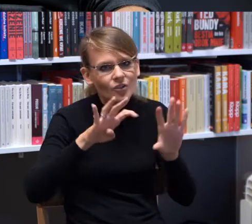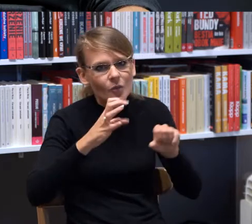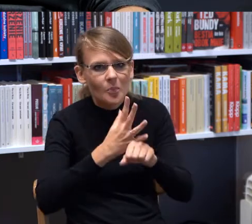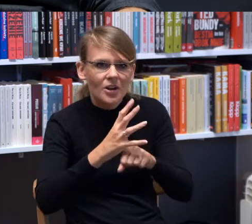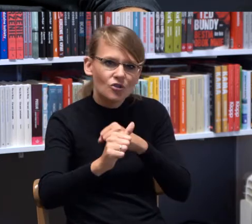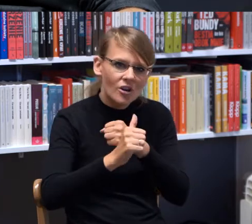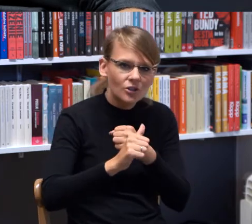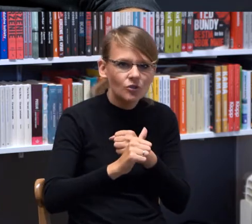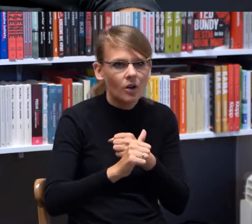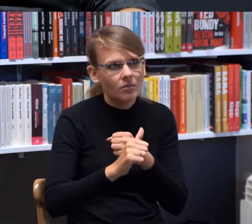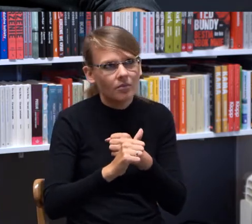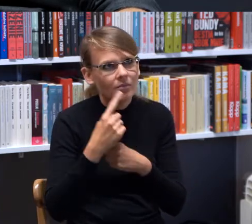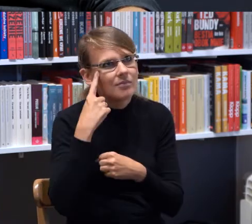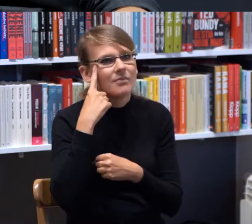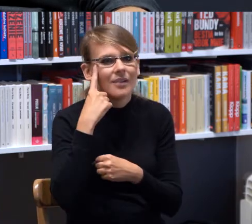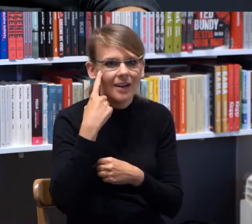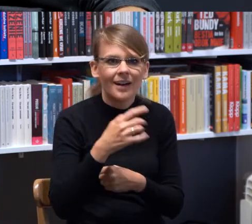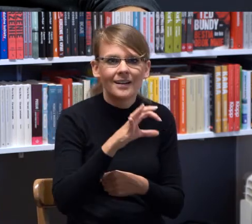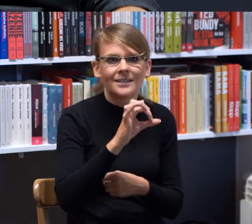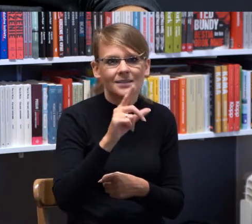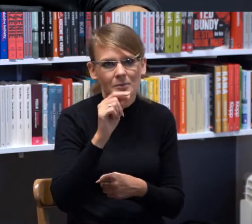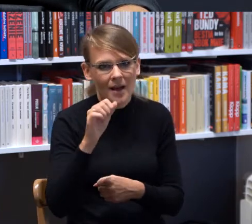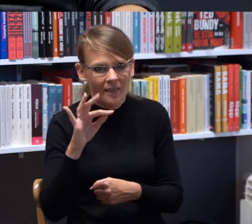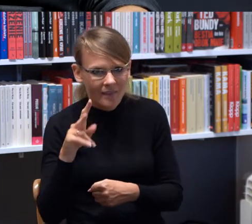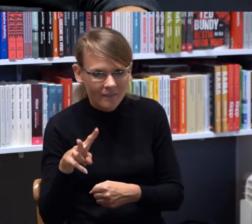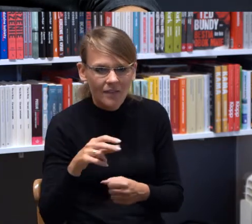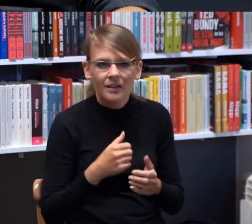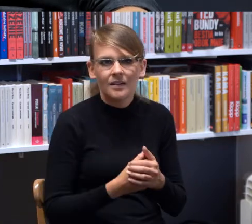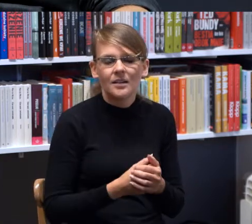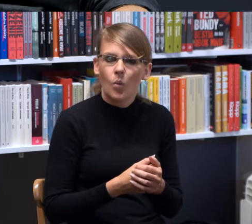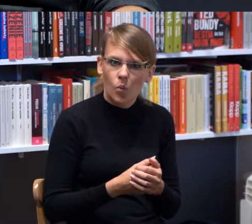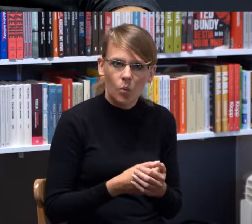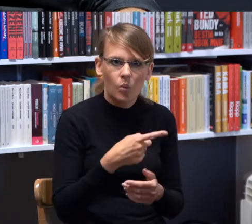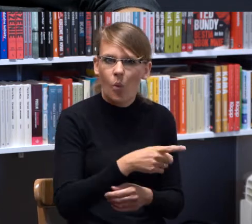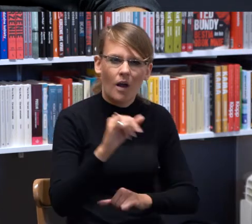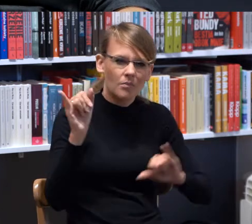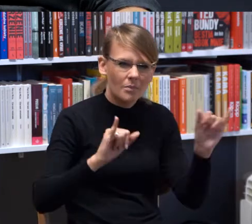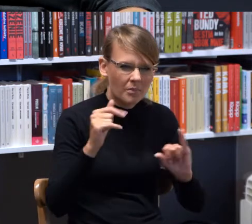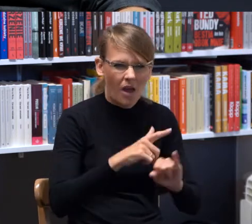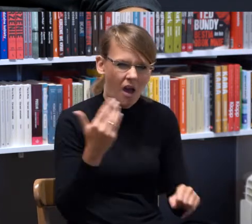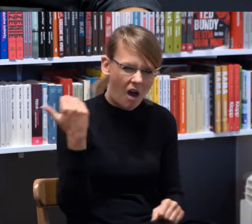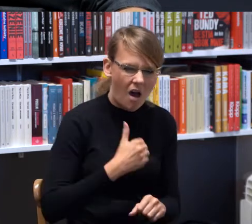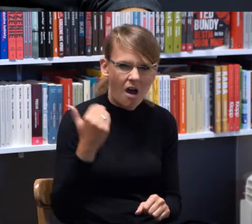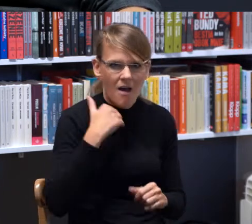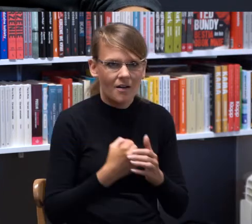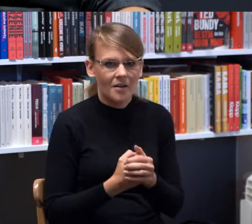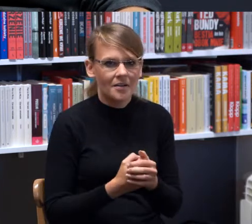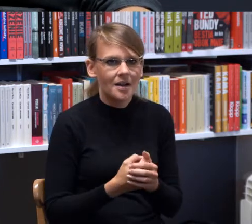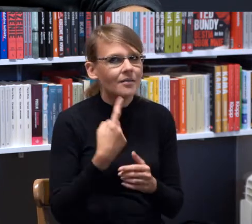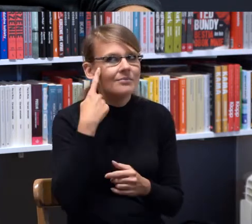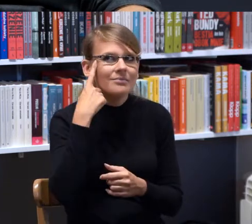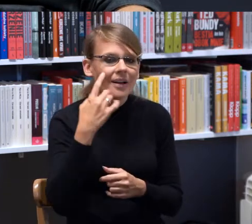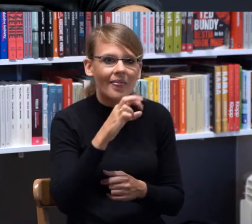60-tych, mówisz tak i myślisz spatif i no, sowicie zakrapiane imprezki. Myślisz The Rolling